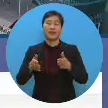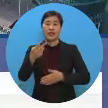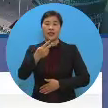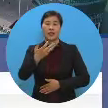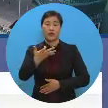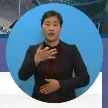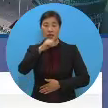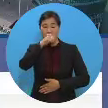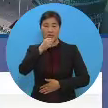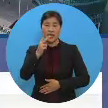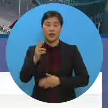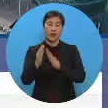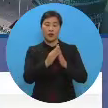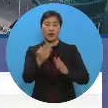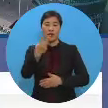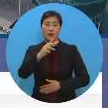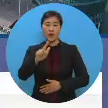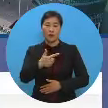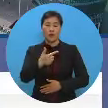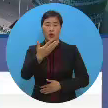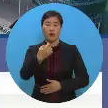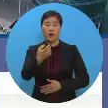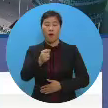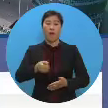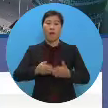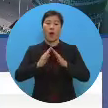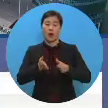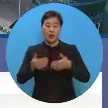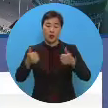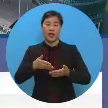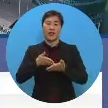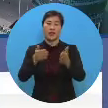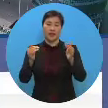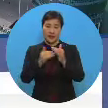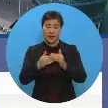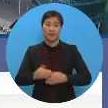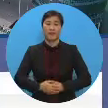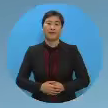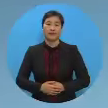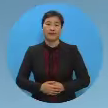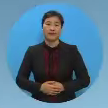전라남도가 2019년 예산안 7조 3,691억 원을 편성해 도의회에 제출했습니다.